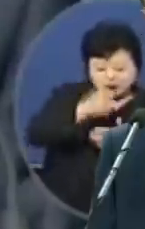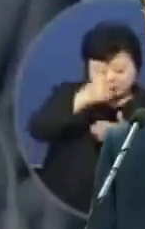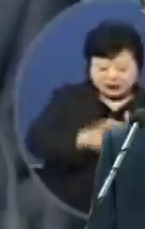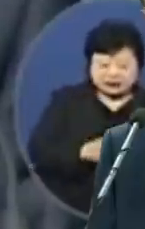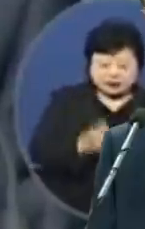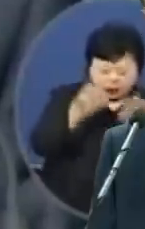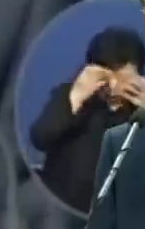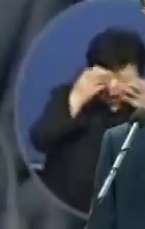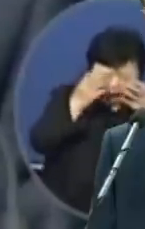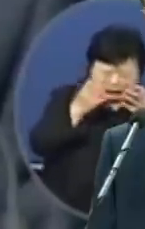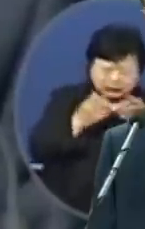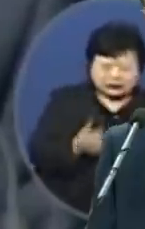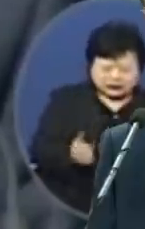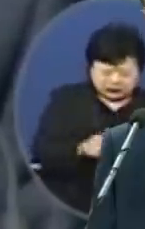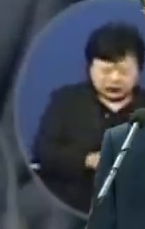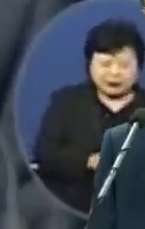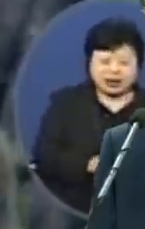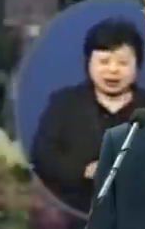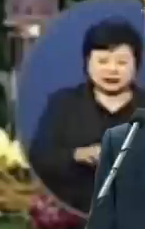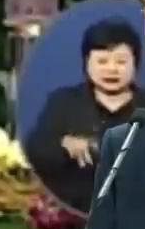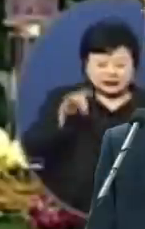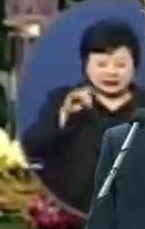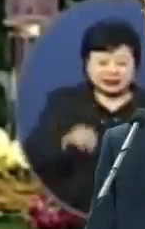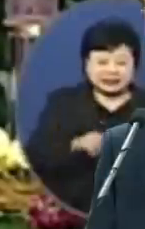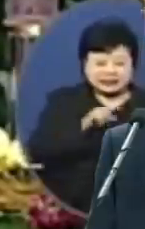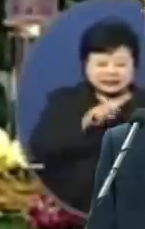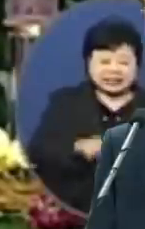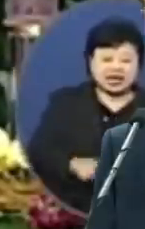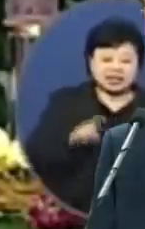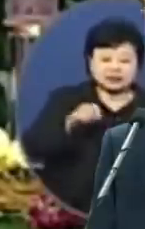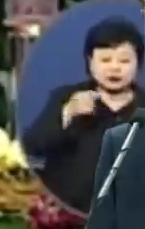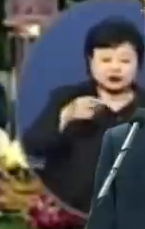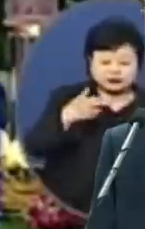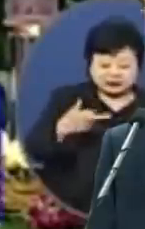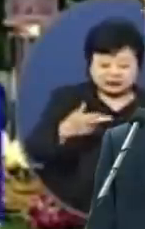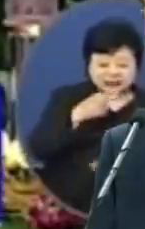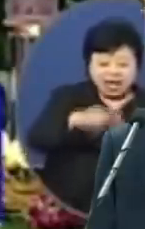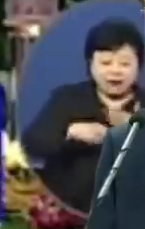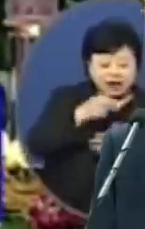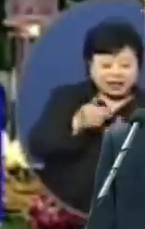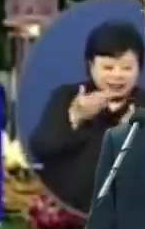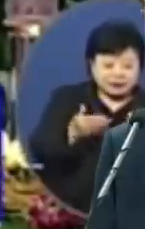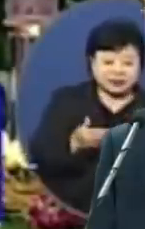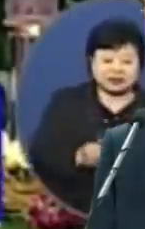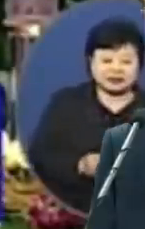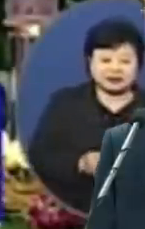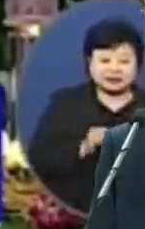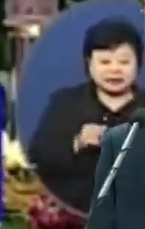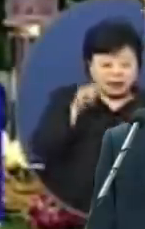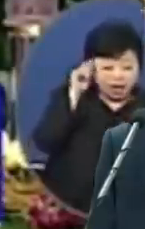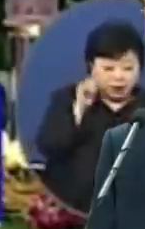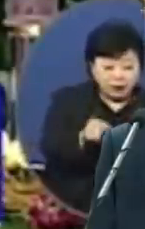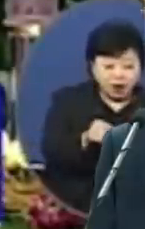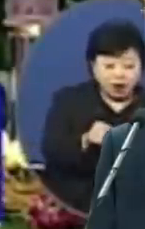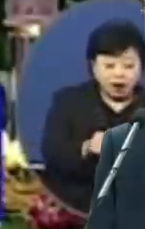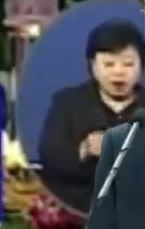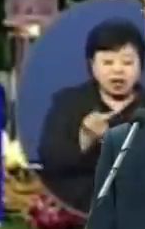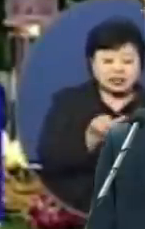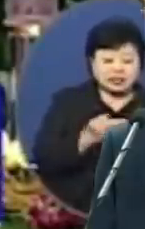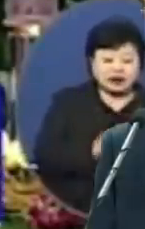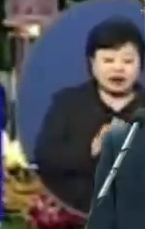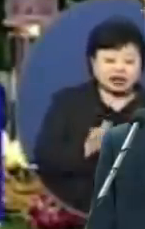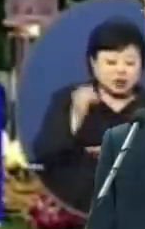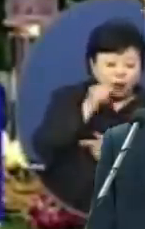고난과 사망인 것입니다. 창세기 2장 16절로 17절에 야훼 하나님이 그 사람에게 명하여 이르시되 동산 각종